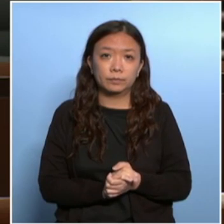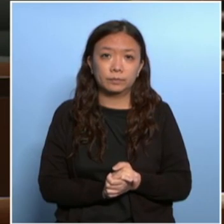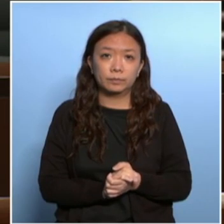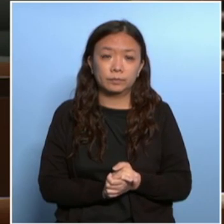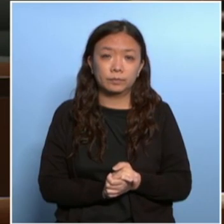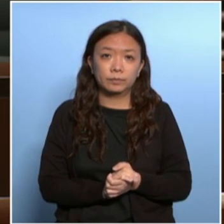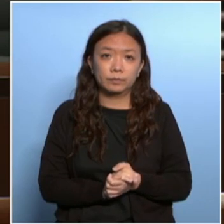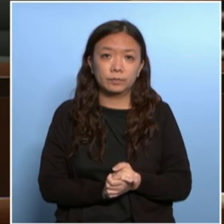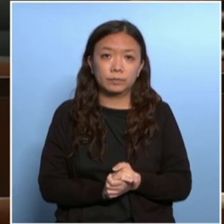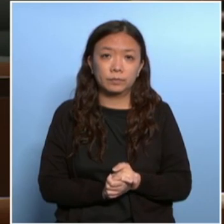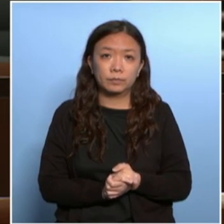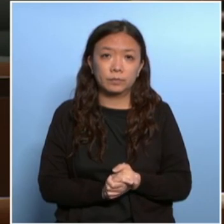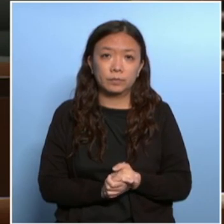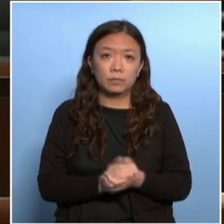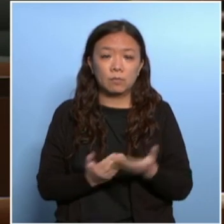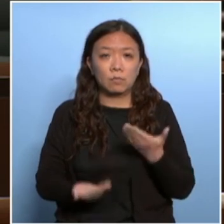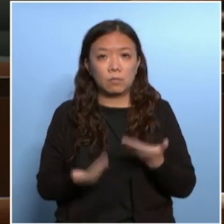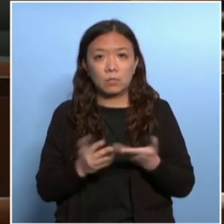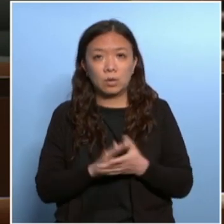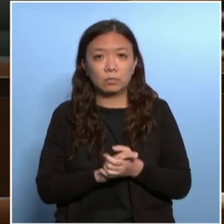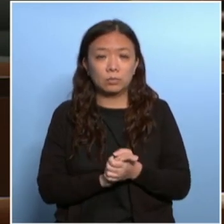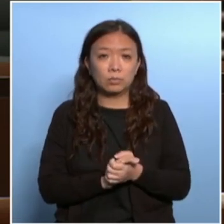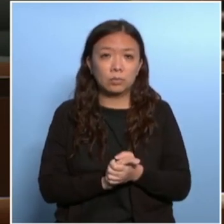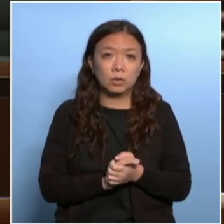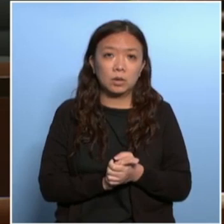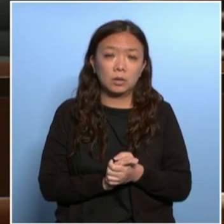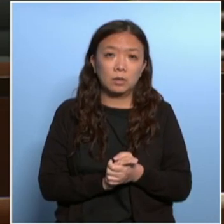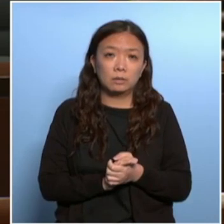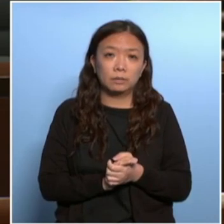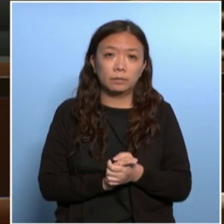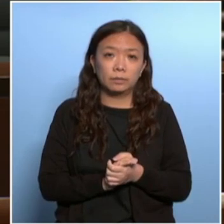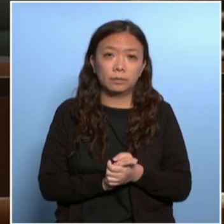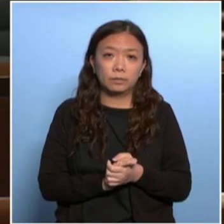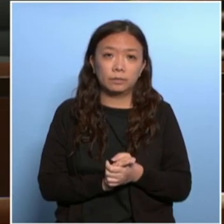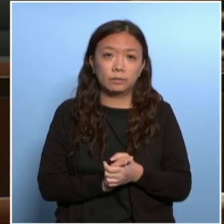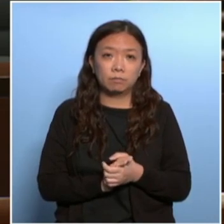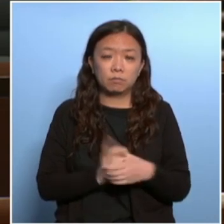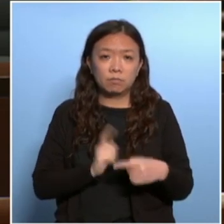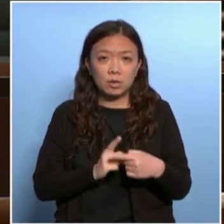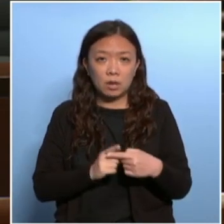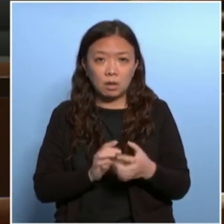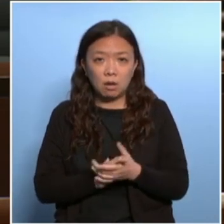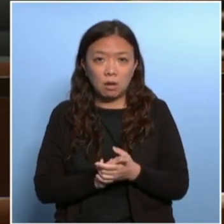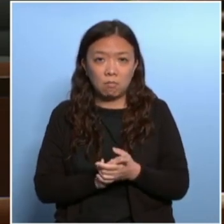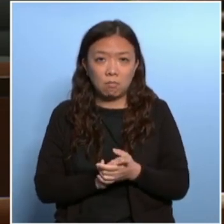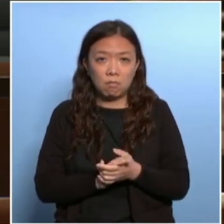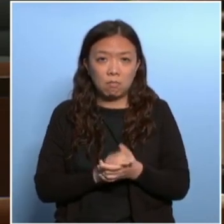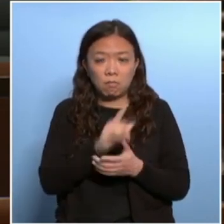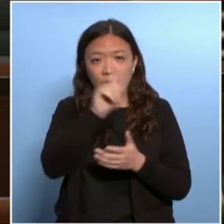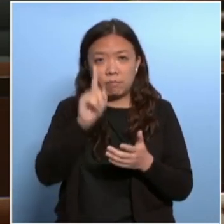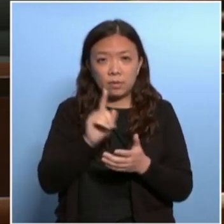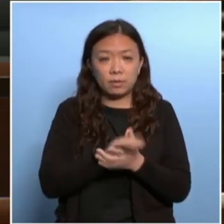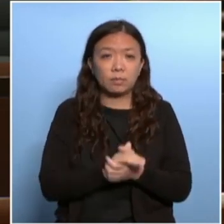我不想說屁股指揮腦袋，不過即我沒有這個意思說要 說哪個人的身體保養，只是說他